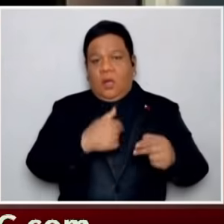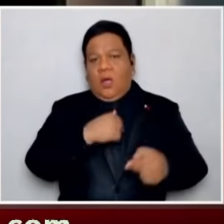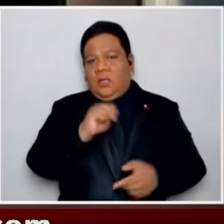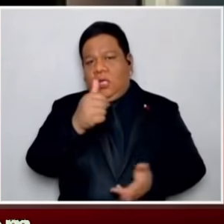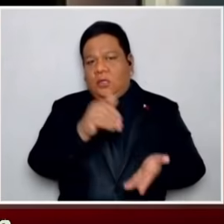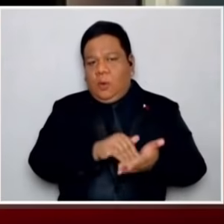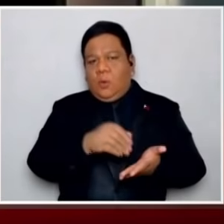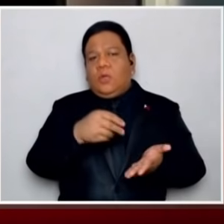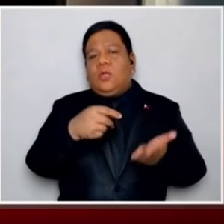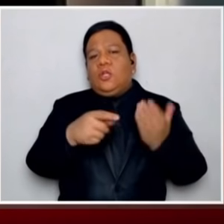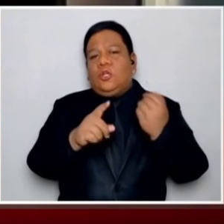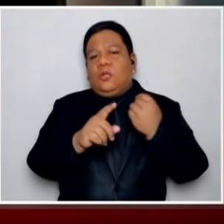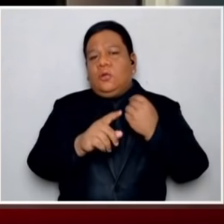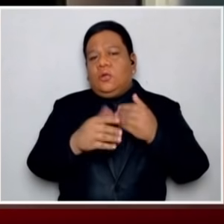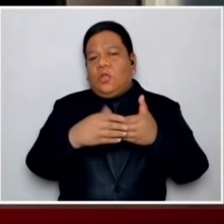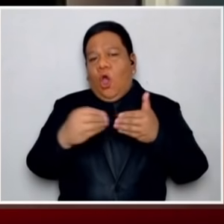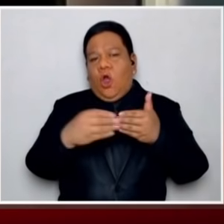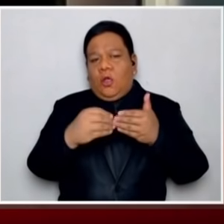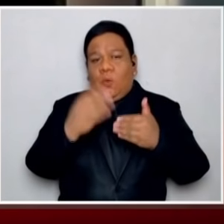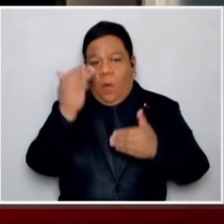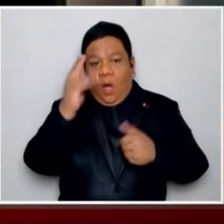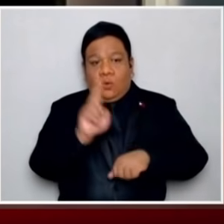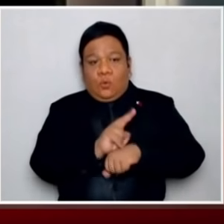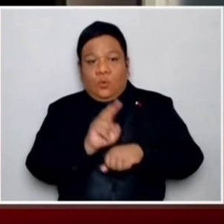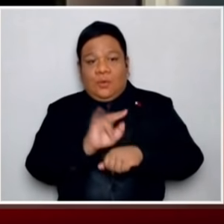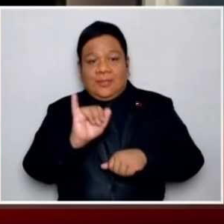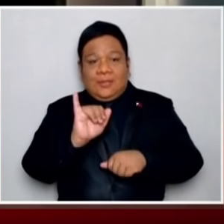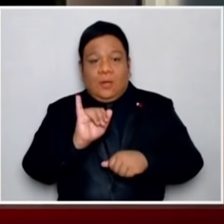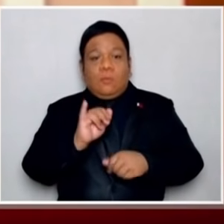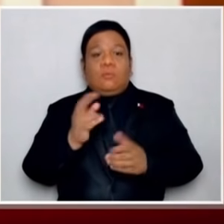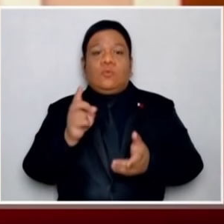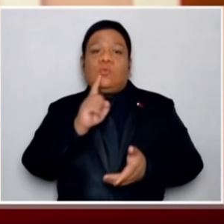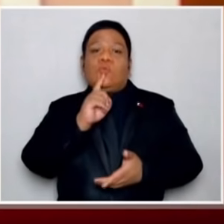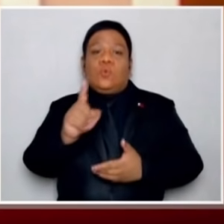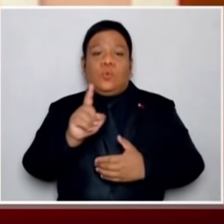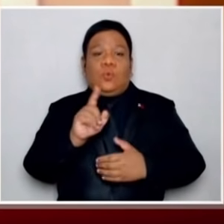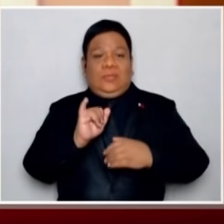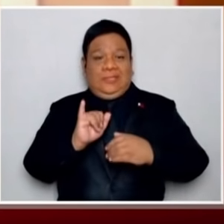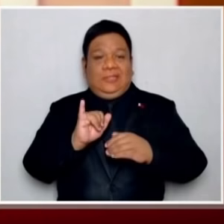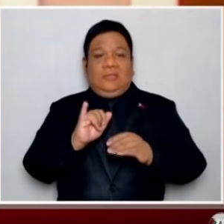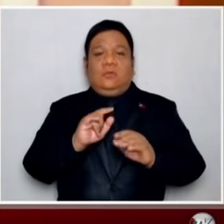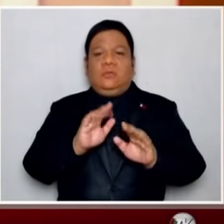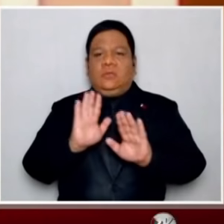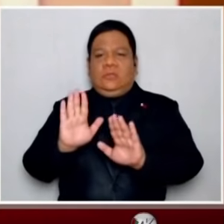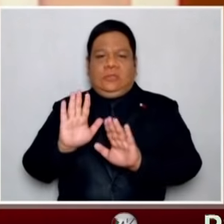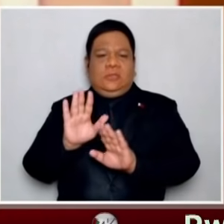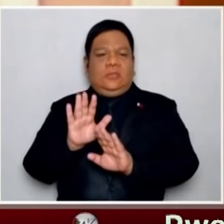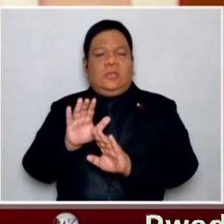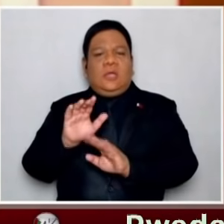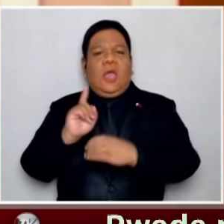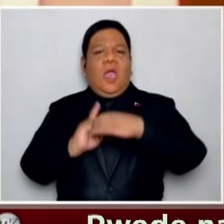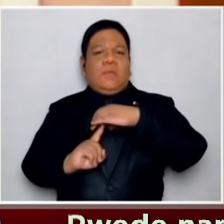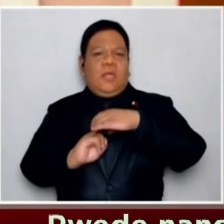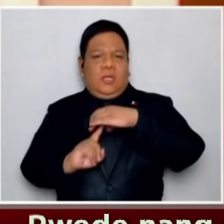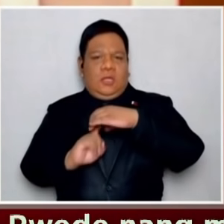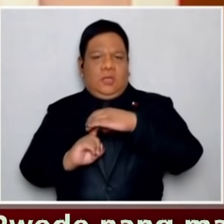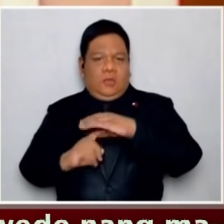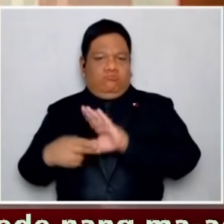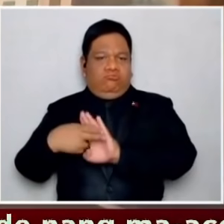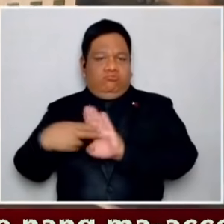sa paggamit ng kaparehong domain na registered trademarks ng ABS-CBN. Ayon kay ABS-CBN